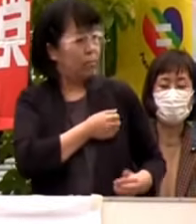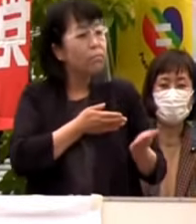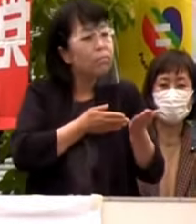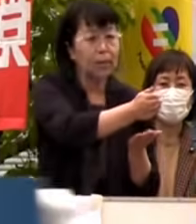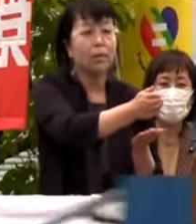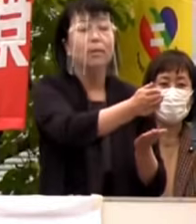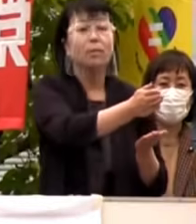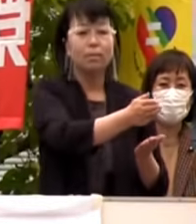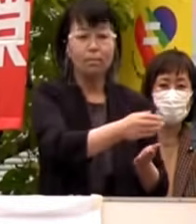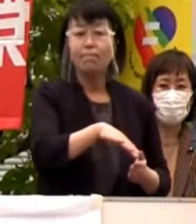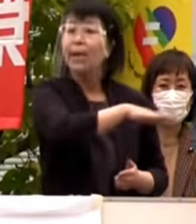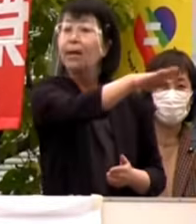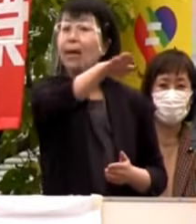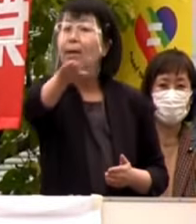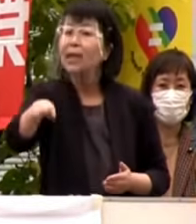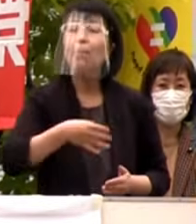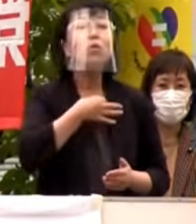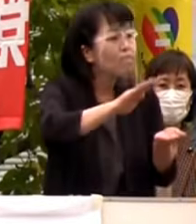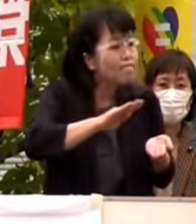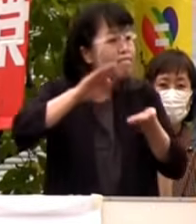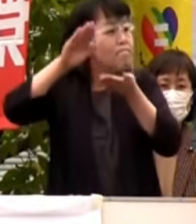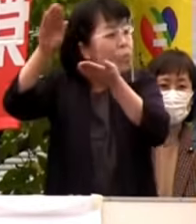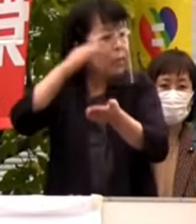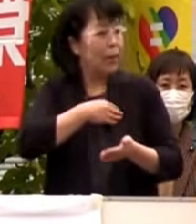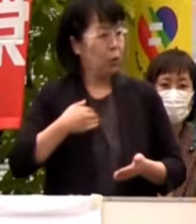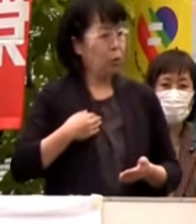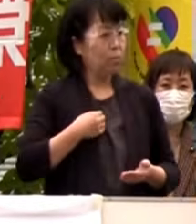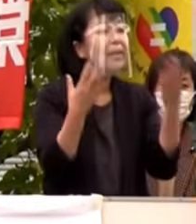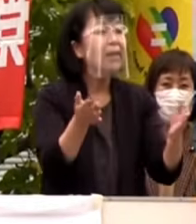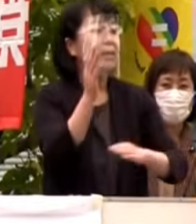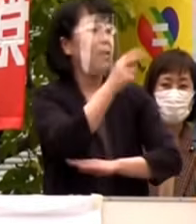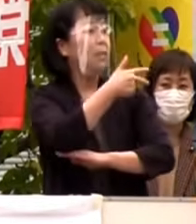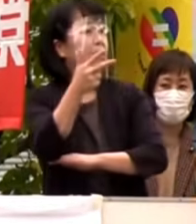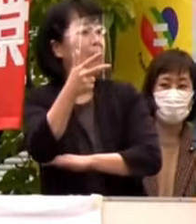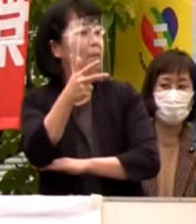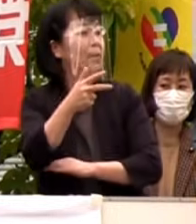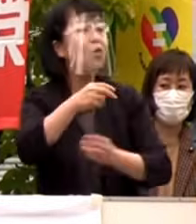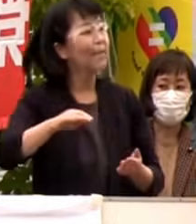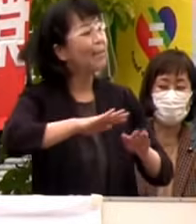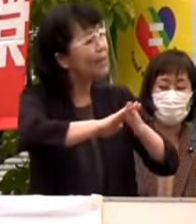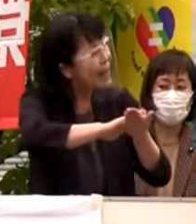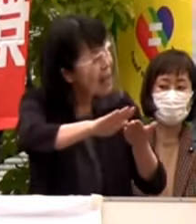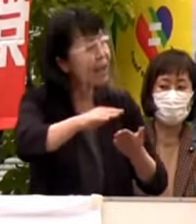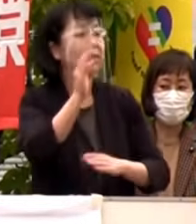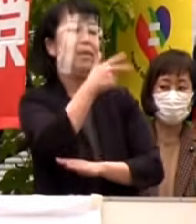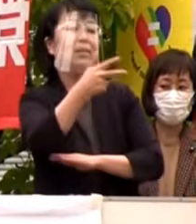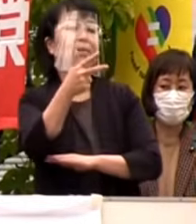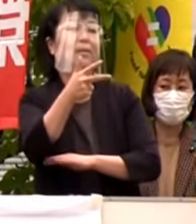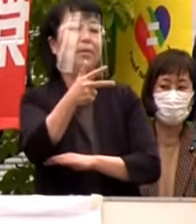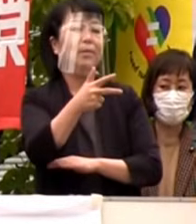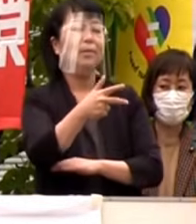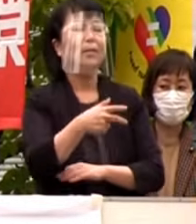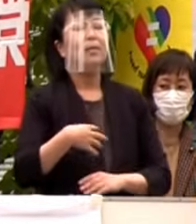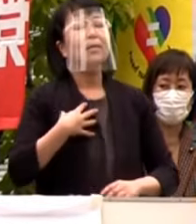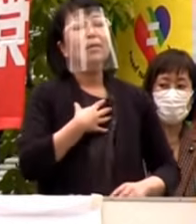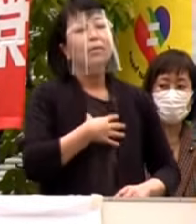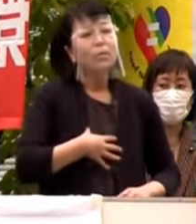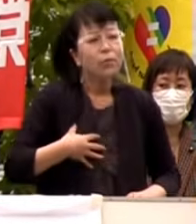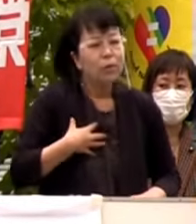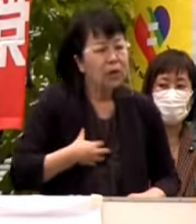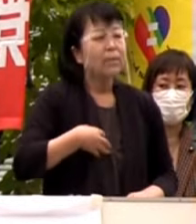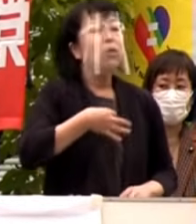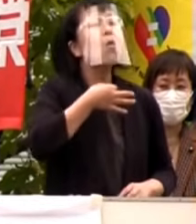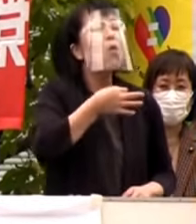貫き、皆さんの声が届く、新しい政治、カラフルな政治、痛みの声を私はしっかりと聞い